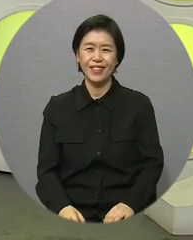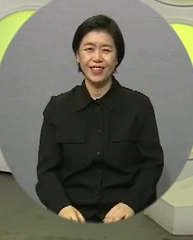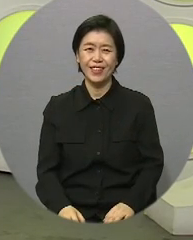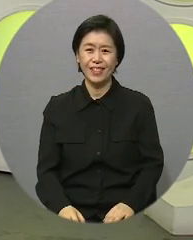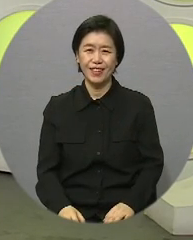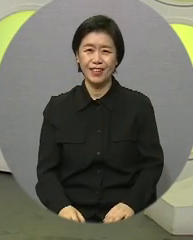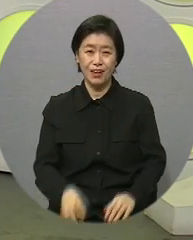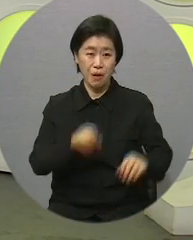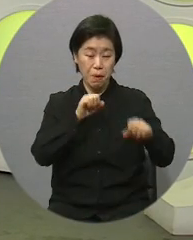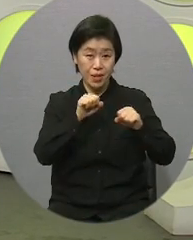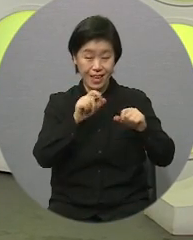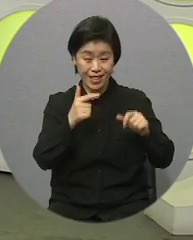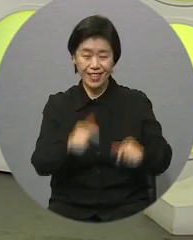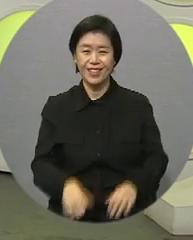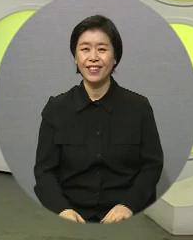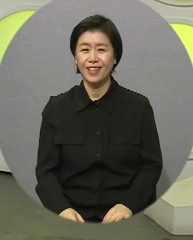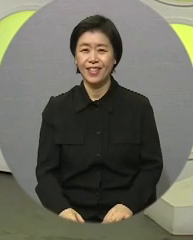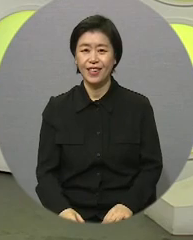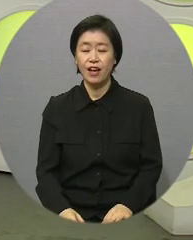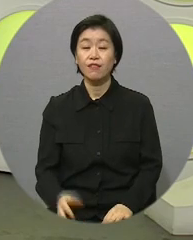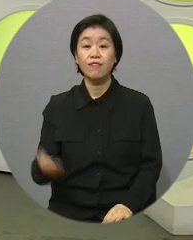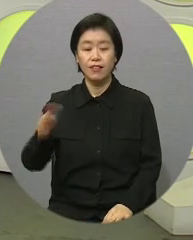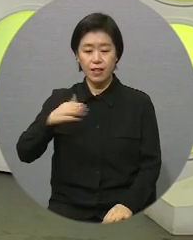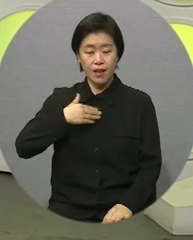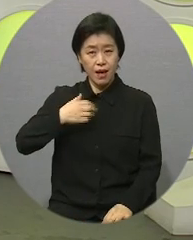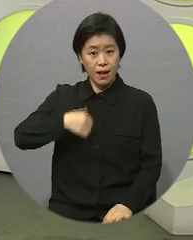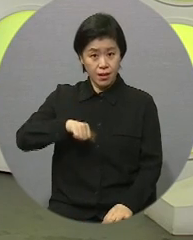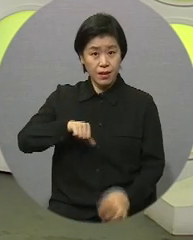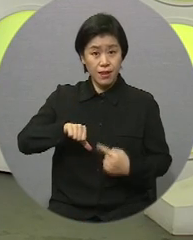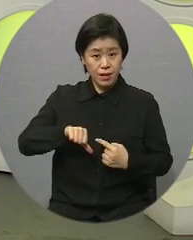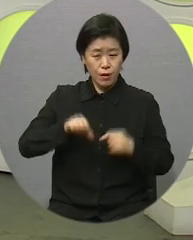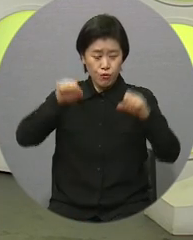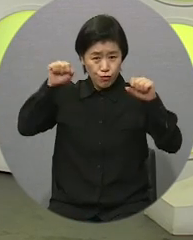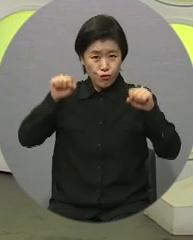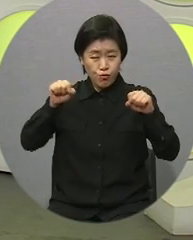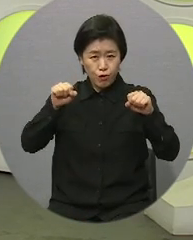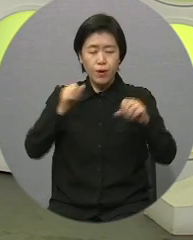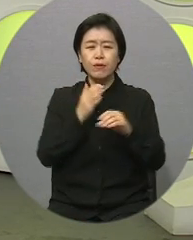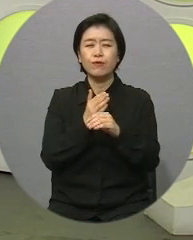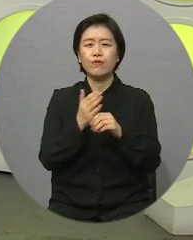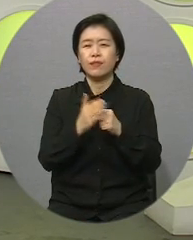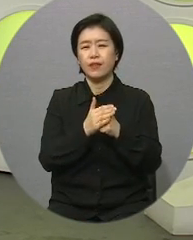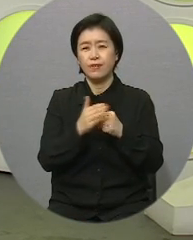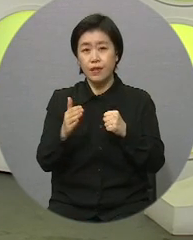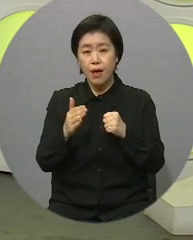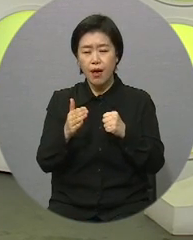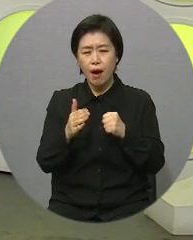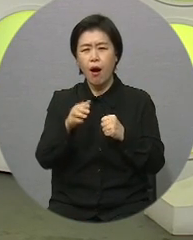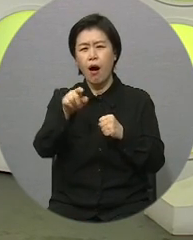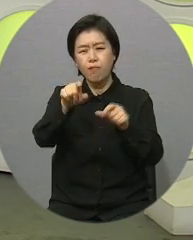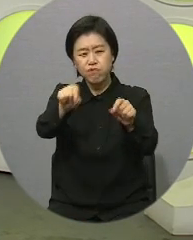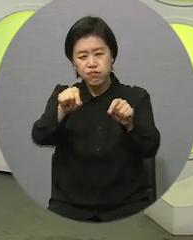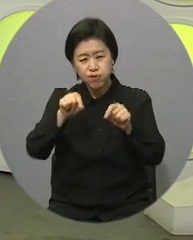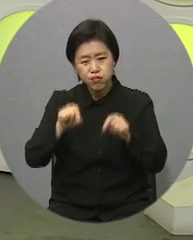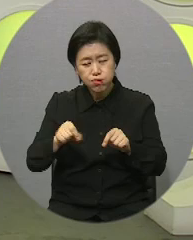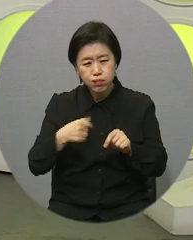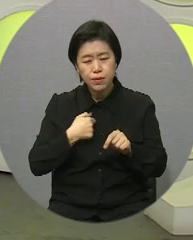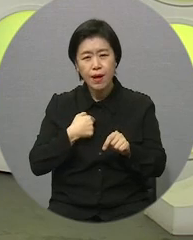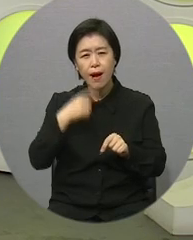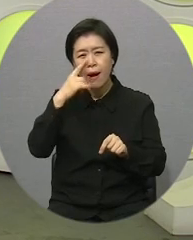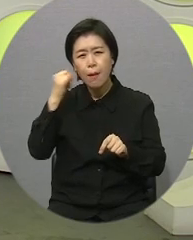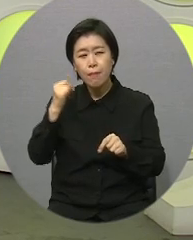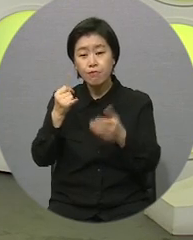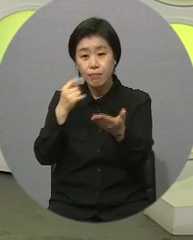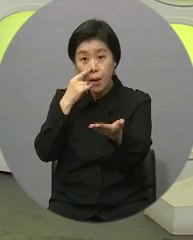데리고 오세요 복싱네 그런데 저 순간에 탁이 우승의이 히어 느끼면서 딱이 엄마의 마음이